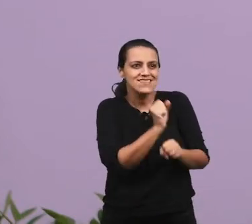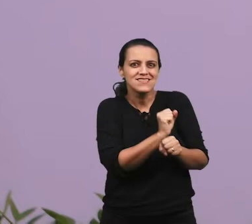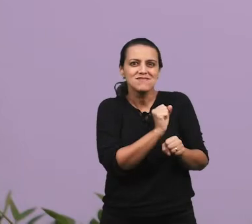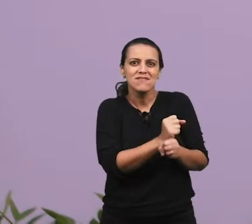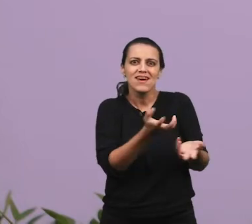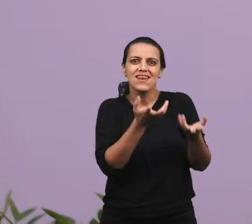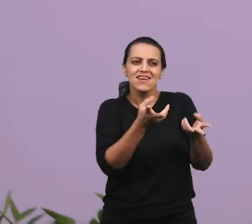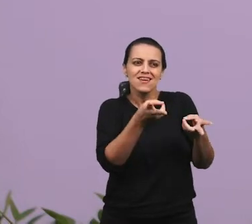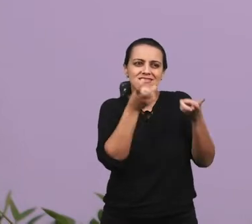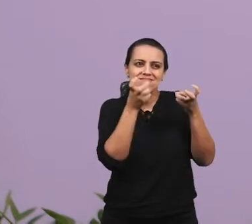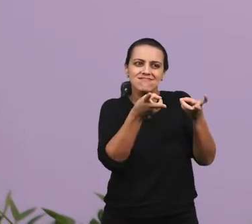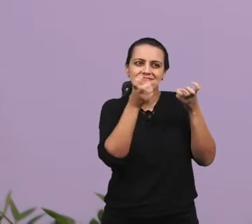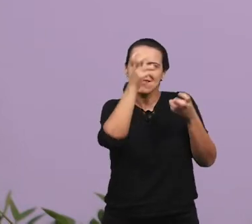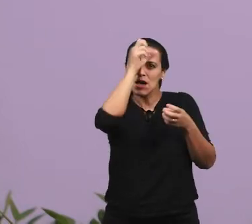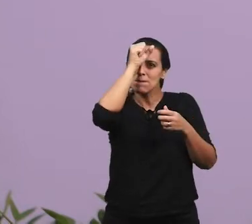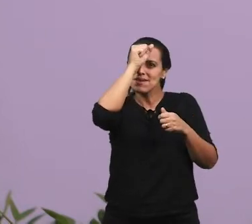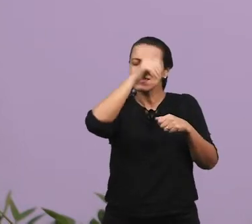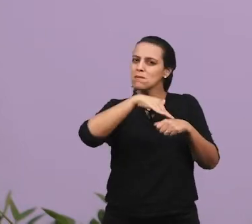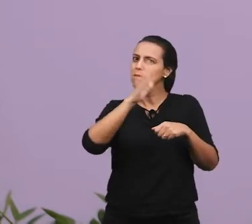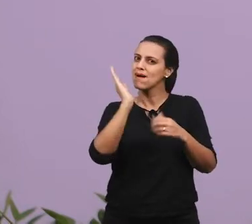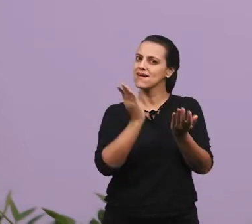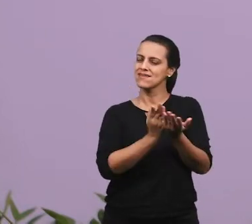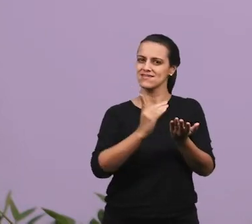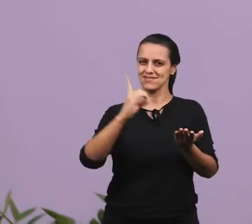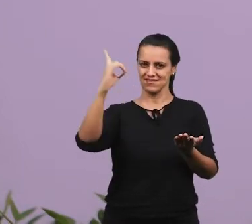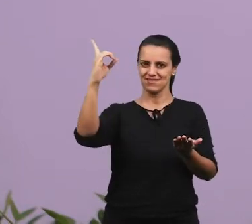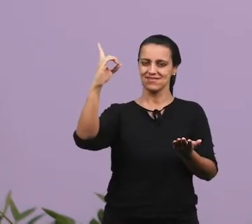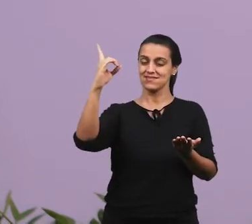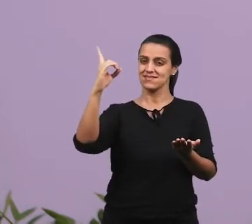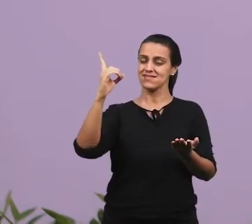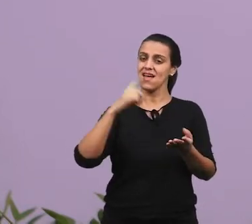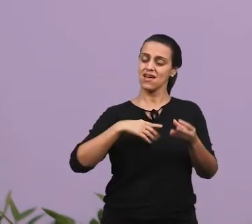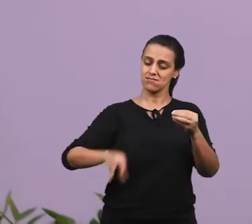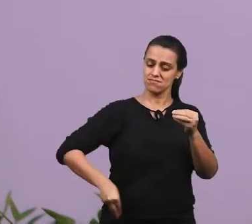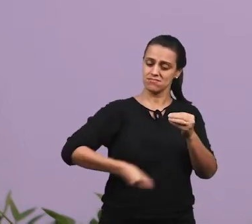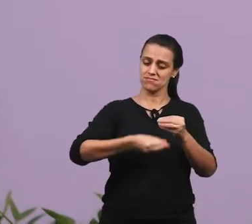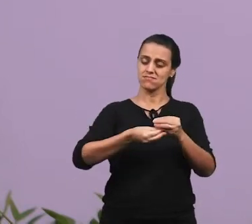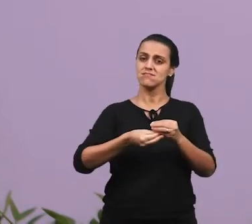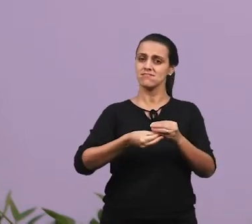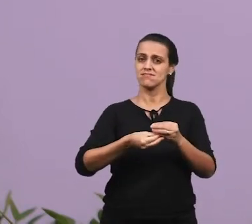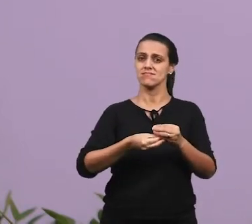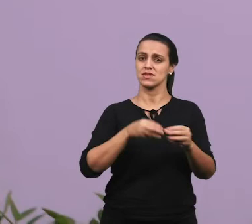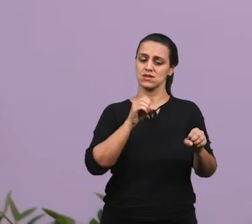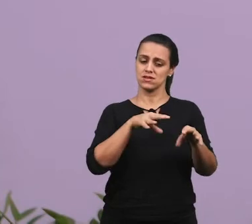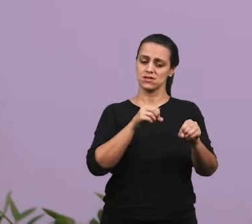они приносят великое благословение не только для детей, но также и взрослых. И